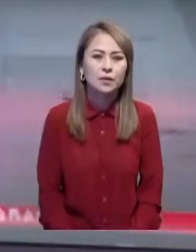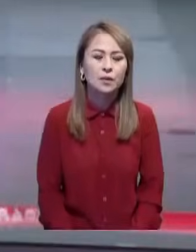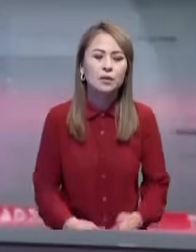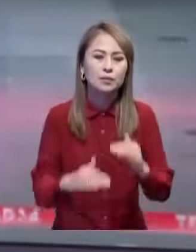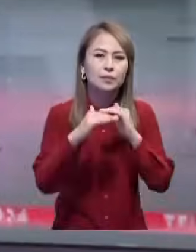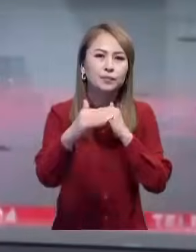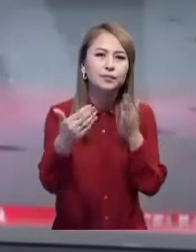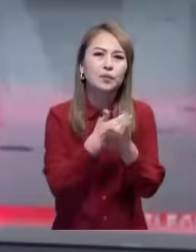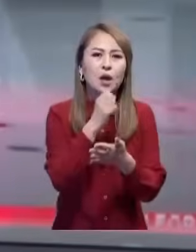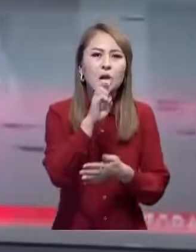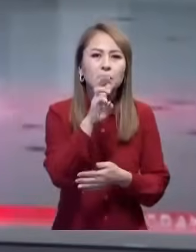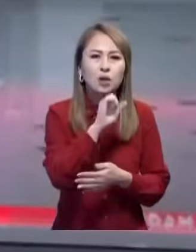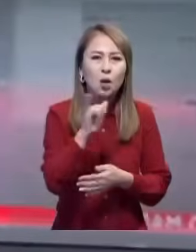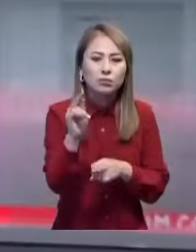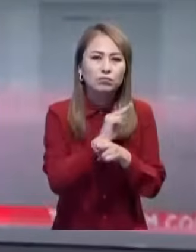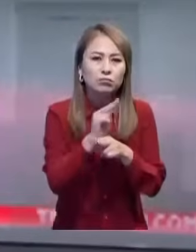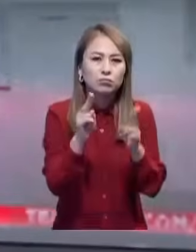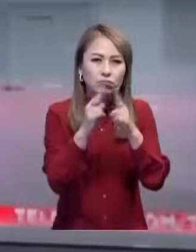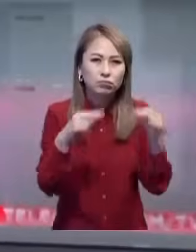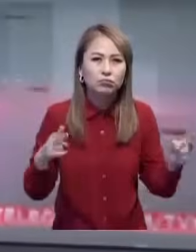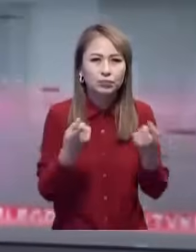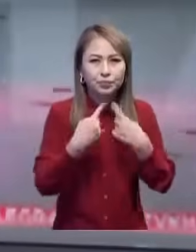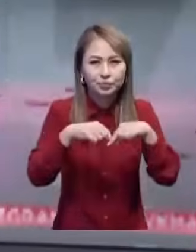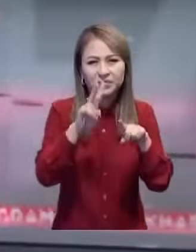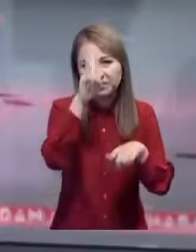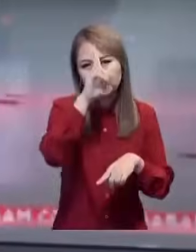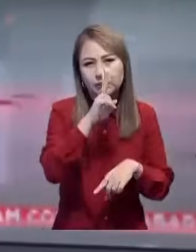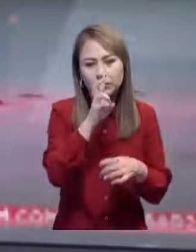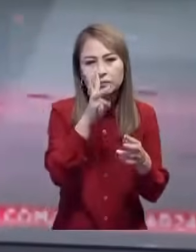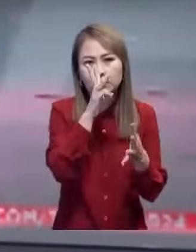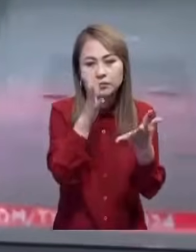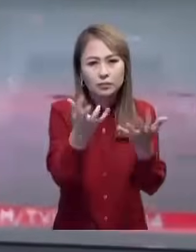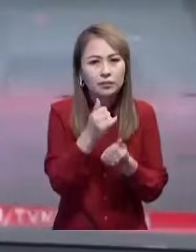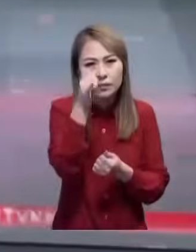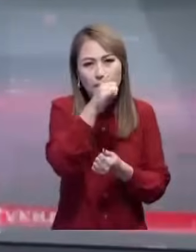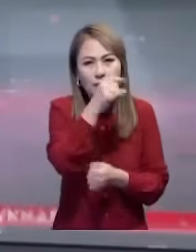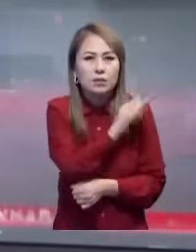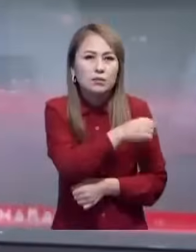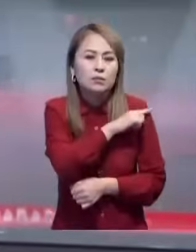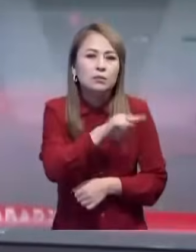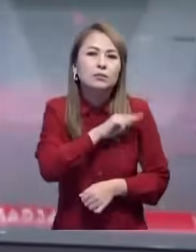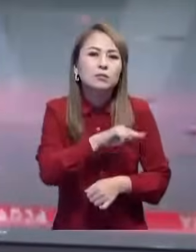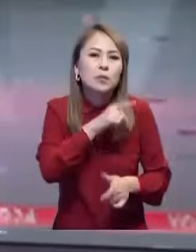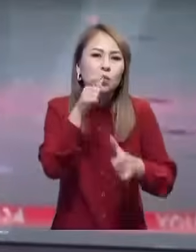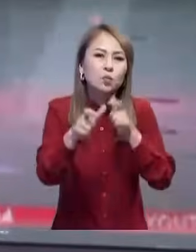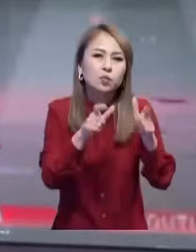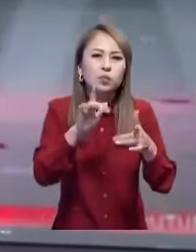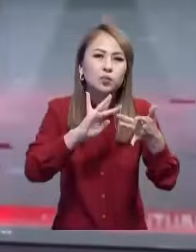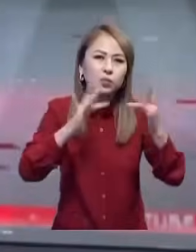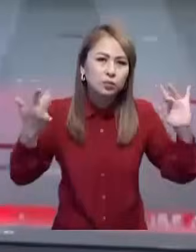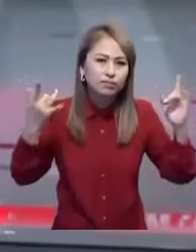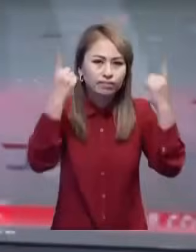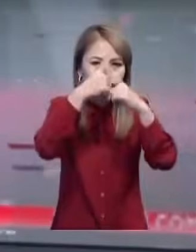Енді өзімізге оралайық. Ақтауда емдеу мекемесінің ұжымы 2 ай бойы еңбегақы алмаған. Медицина қызметкерлерінің жанайқайы әлеуметтік